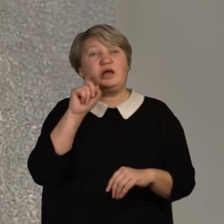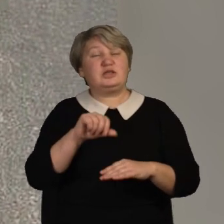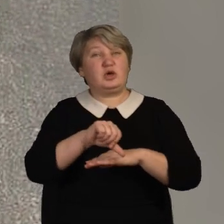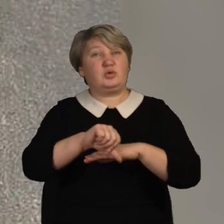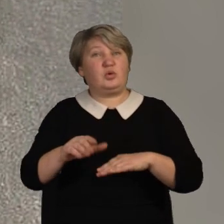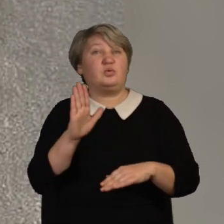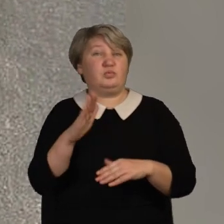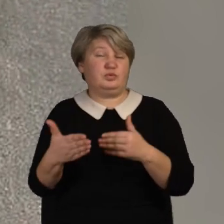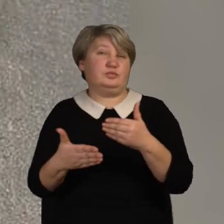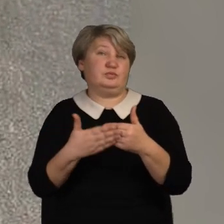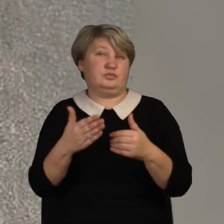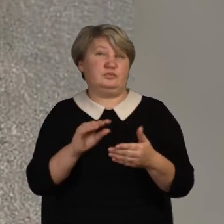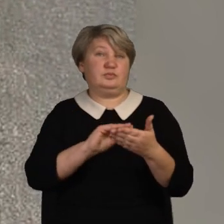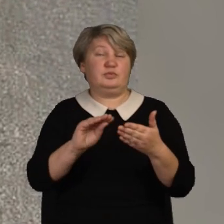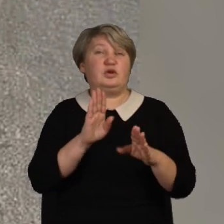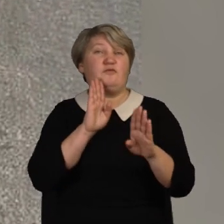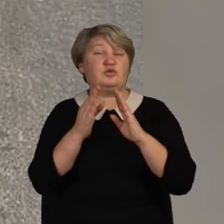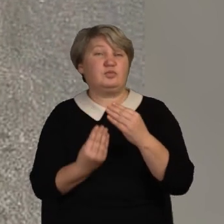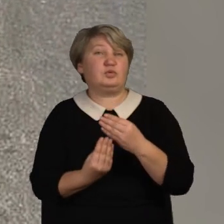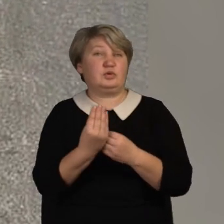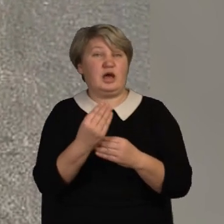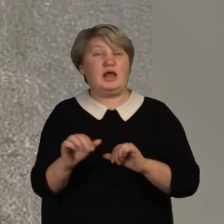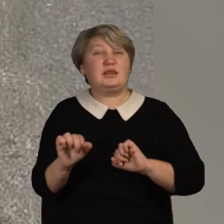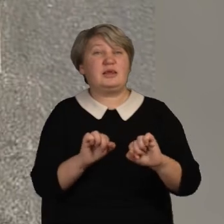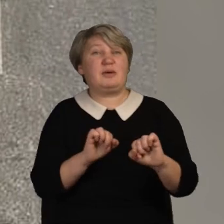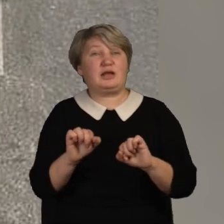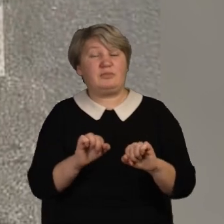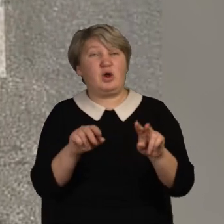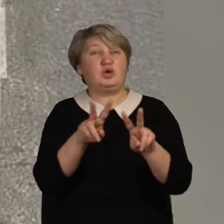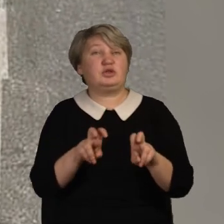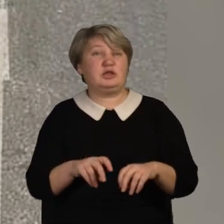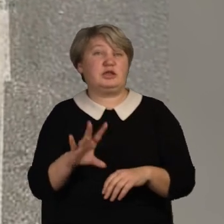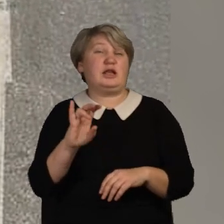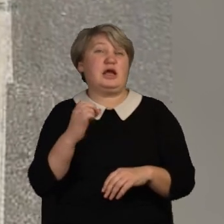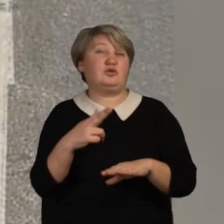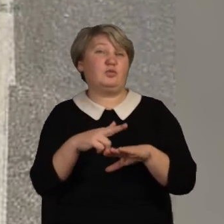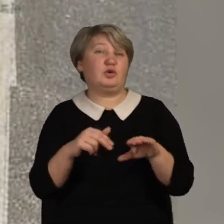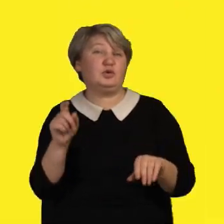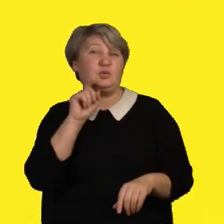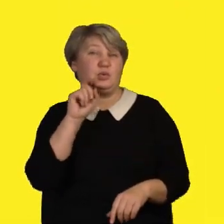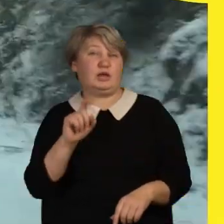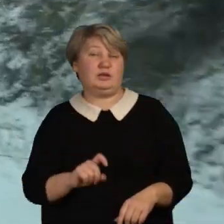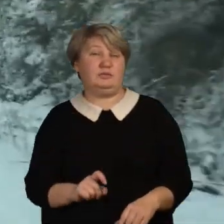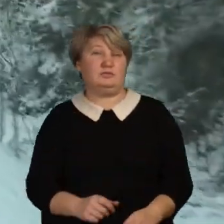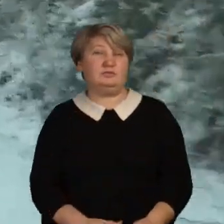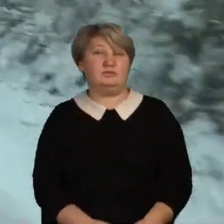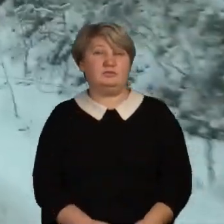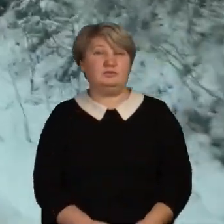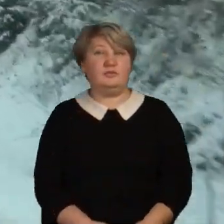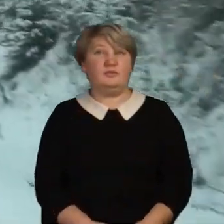запобіжний захід, пишуть на фейсбук-сторінці Департаменту стратегічних розслідувань Нацполіції України.